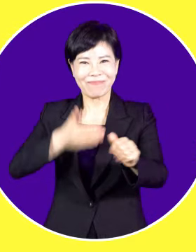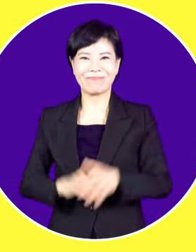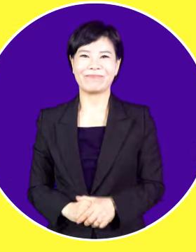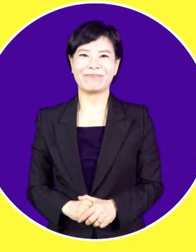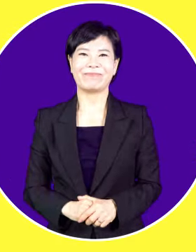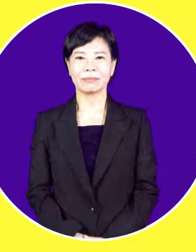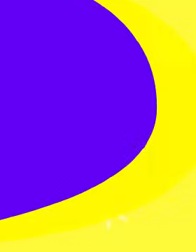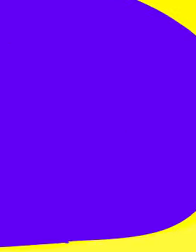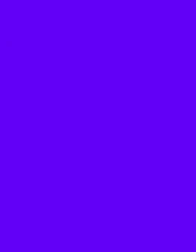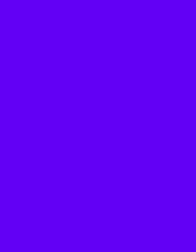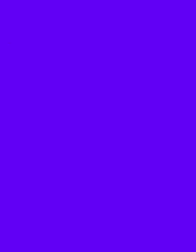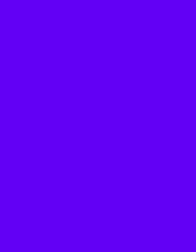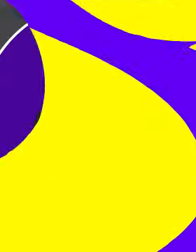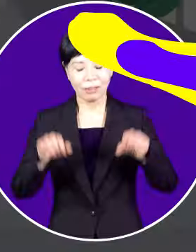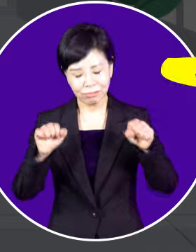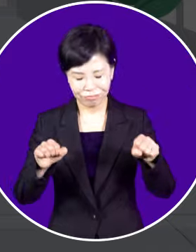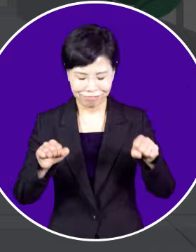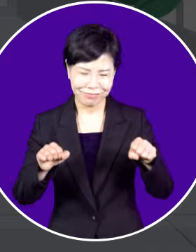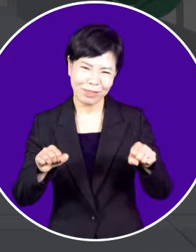꼭 접수해주세요.